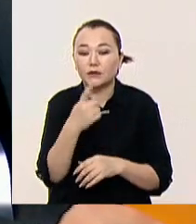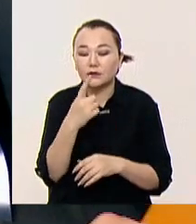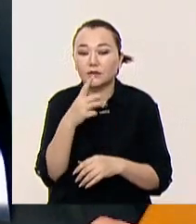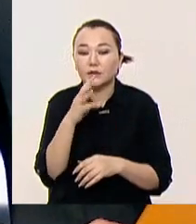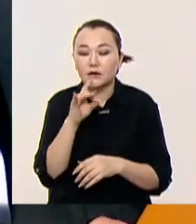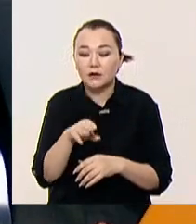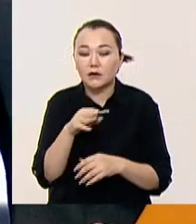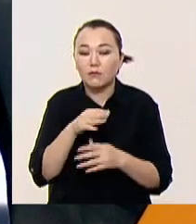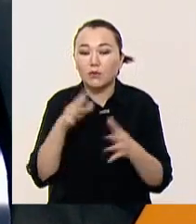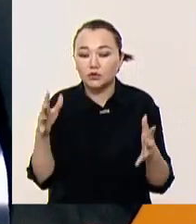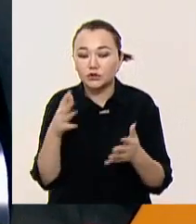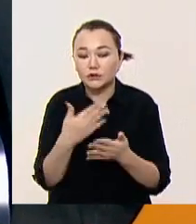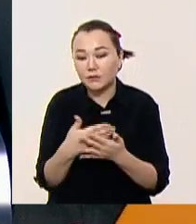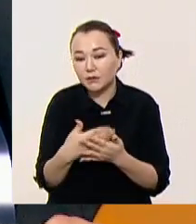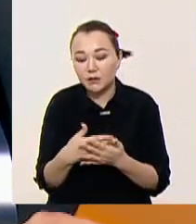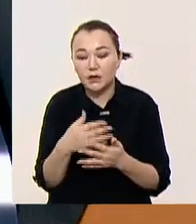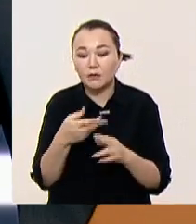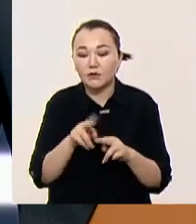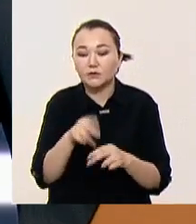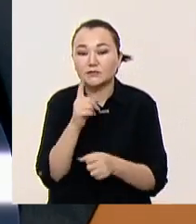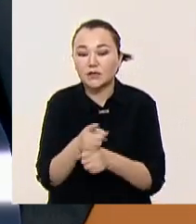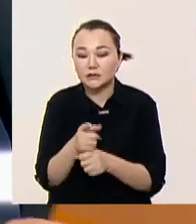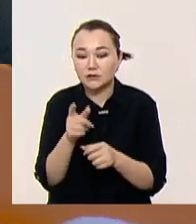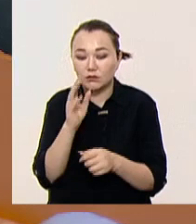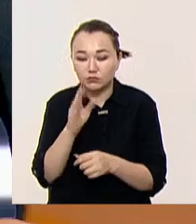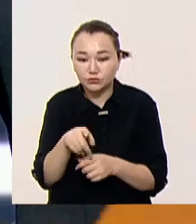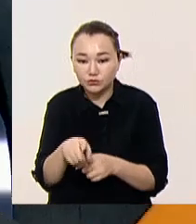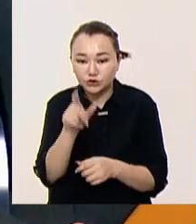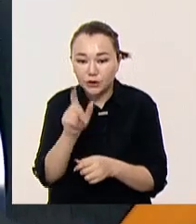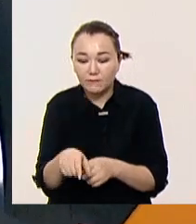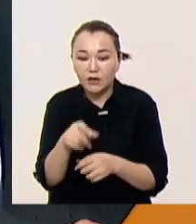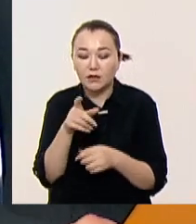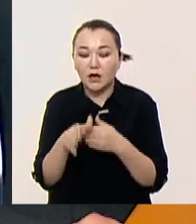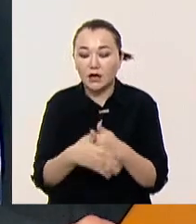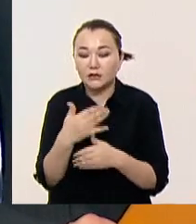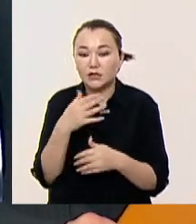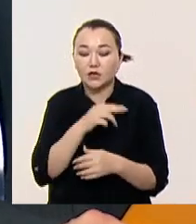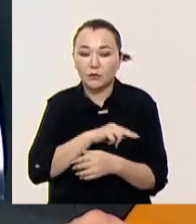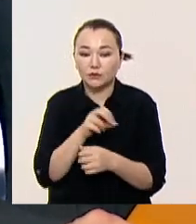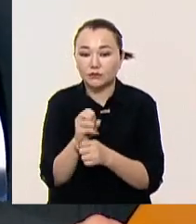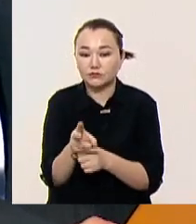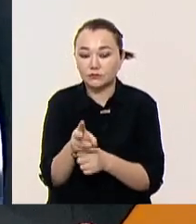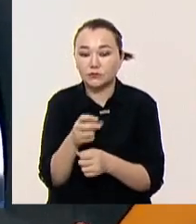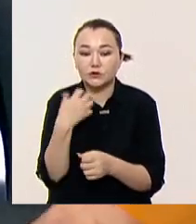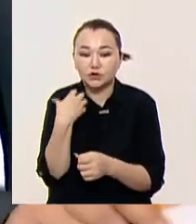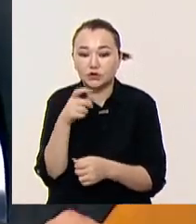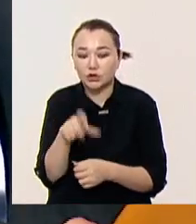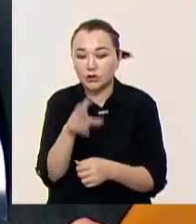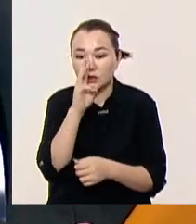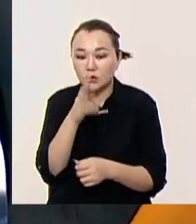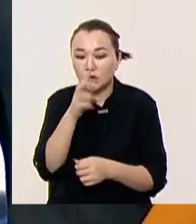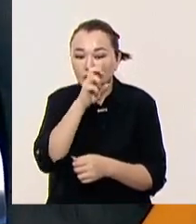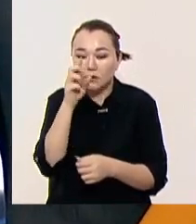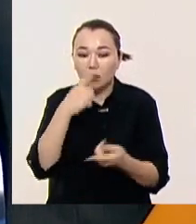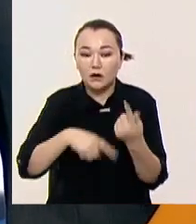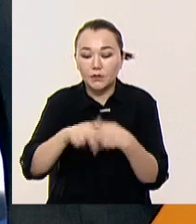есептік көрсеткіштен асып кетті. Сондықтан санкцияға ілінеді. Сондай-ақ, мұндай әрекеттерінен соң жұмыстан шығарылған шенеуніктер 3 жыл бойы